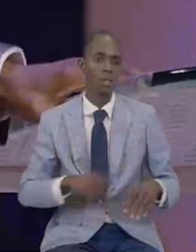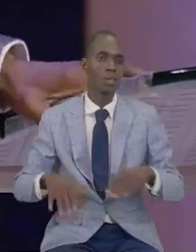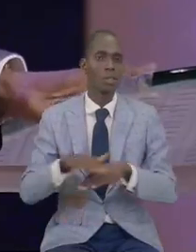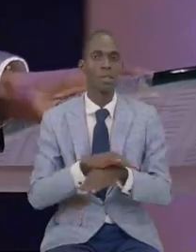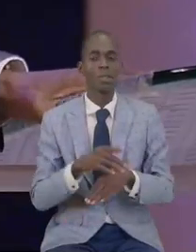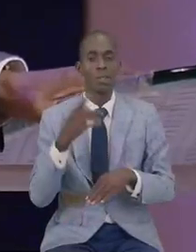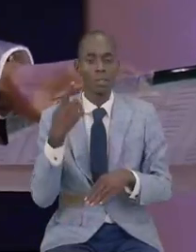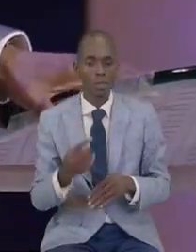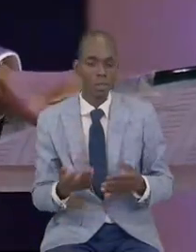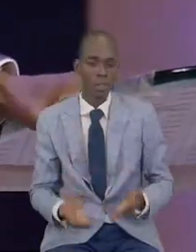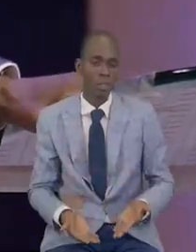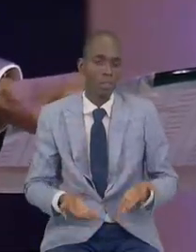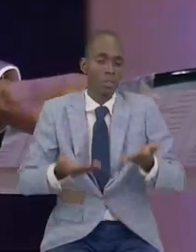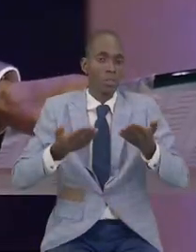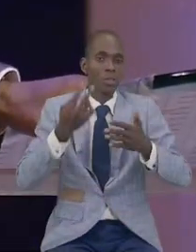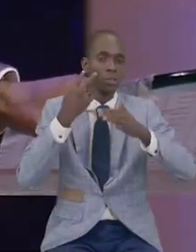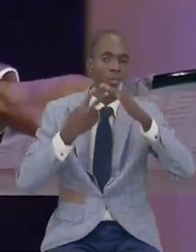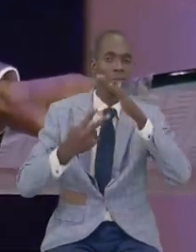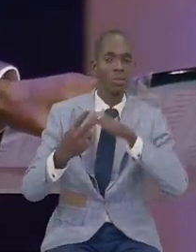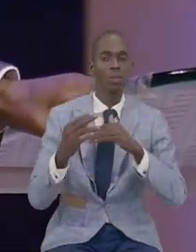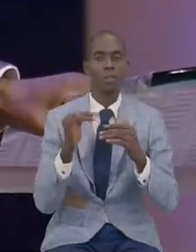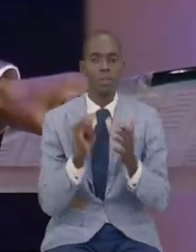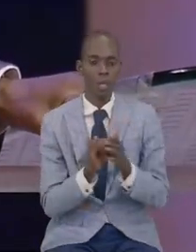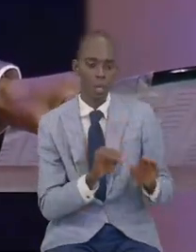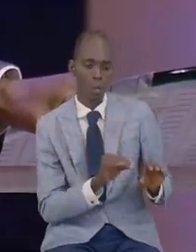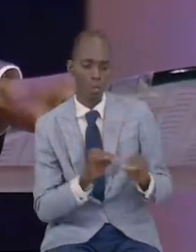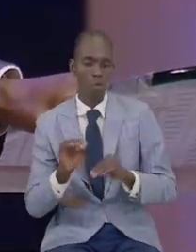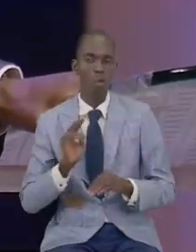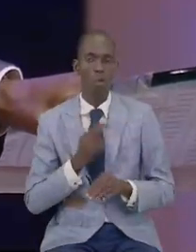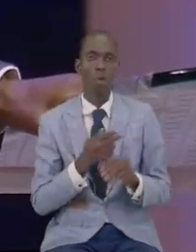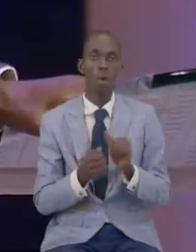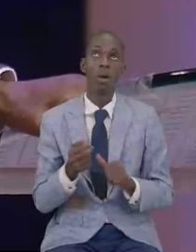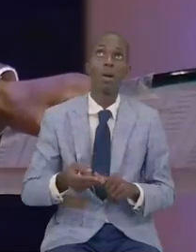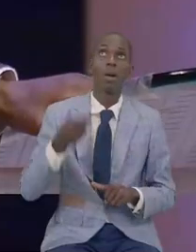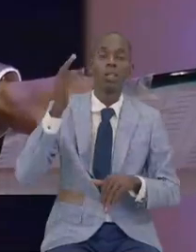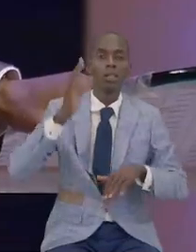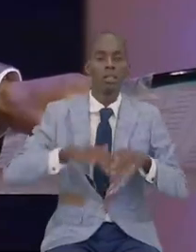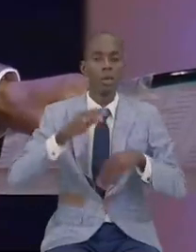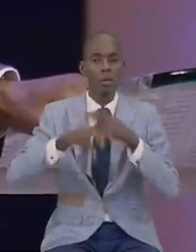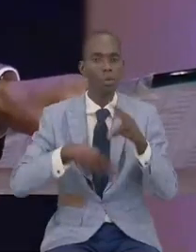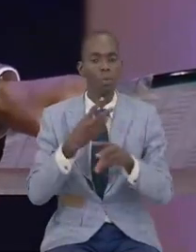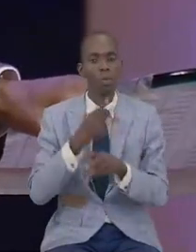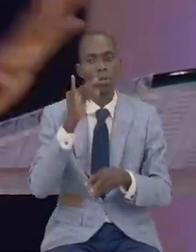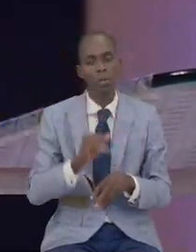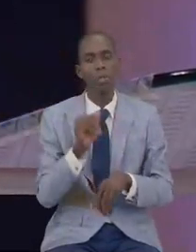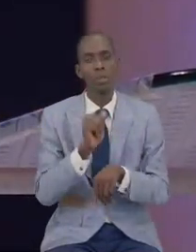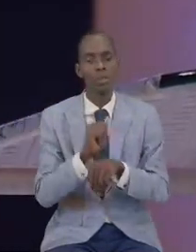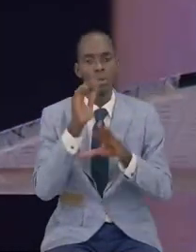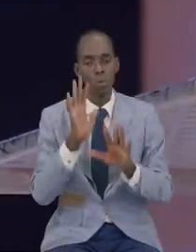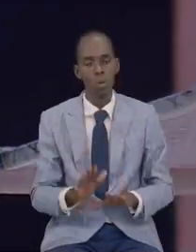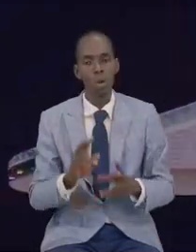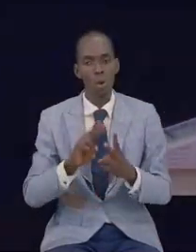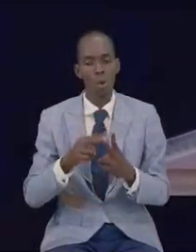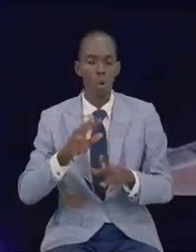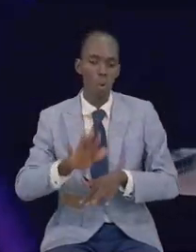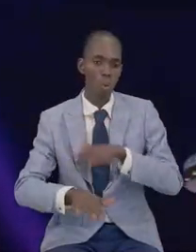vision élevée qui nous fait aller plus haut, qui nous avance, qui nous fait